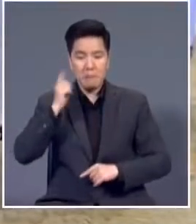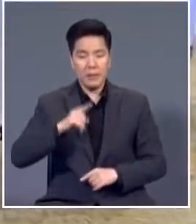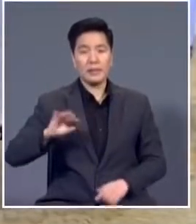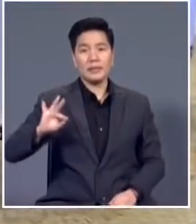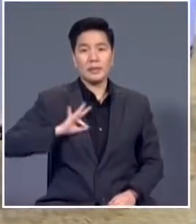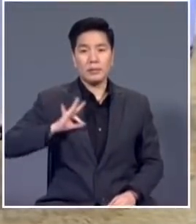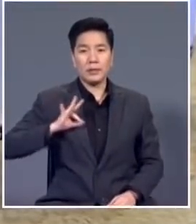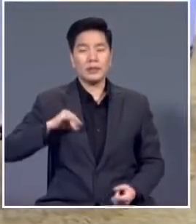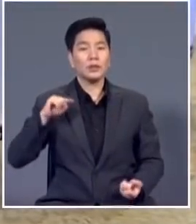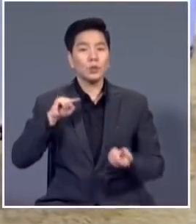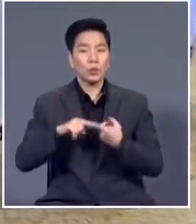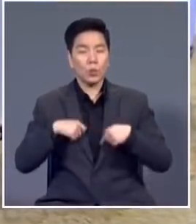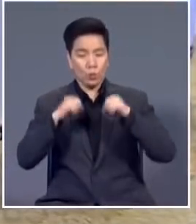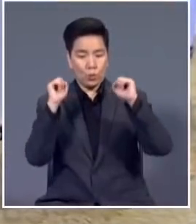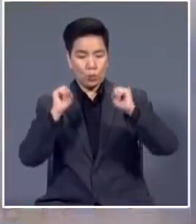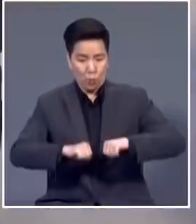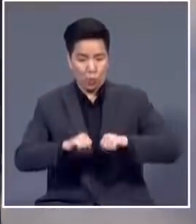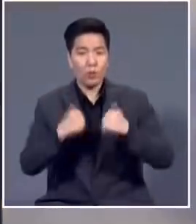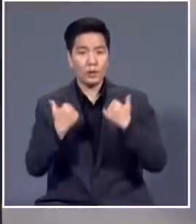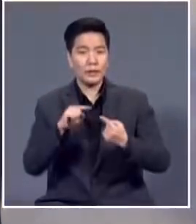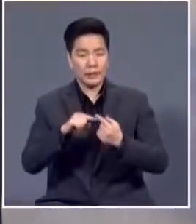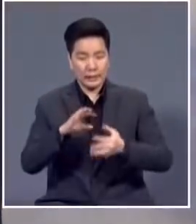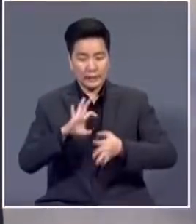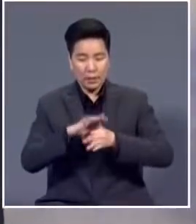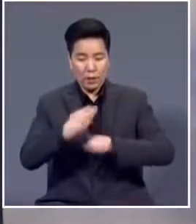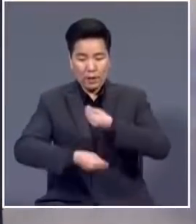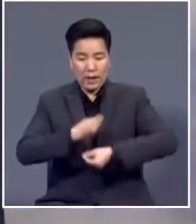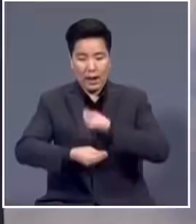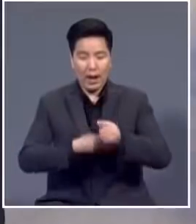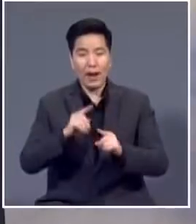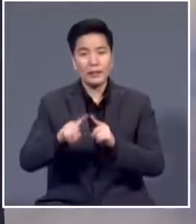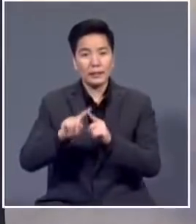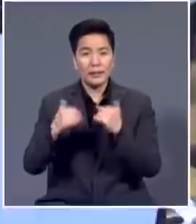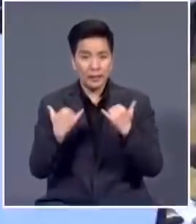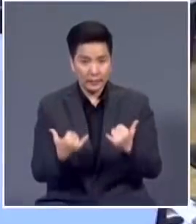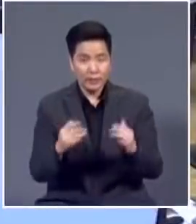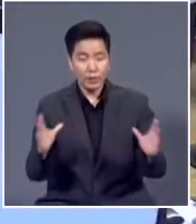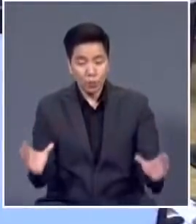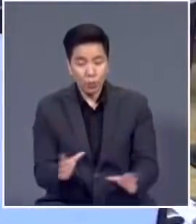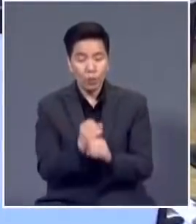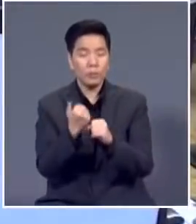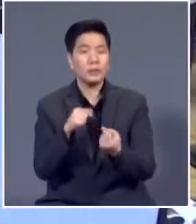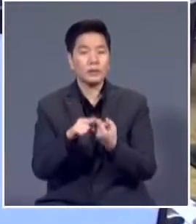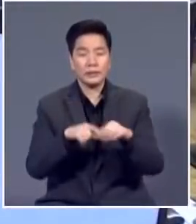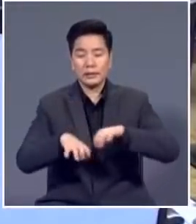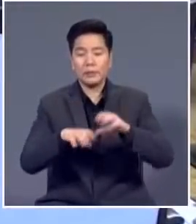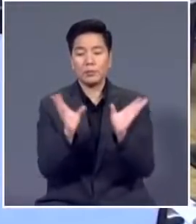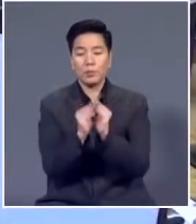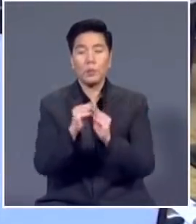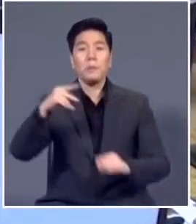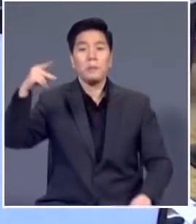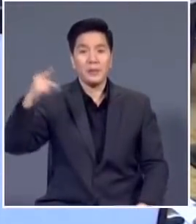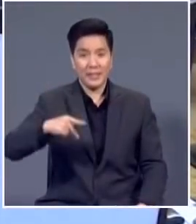าชิกของความตกลงพันธมิตรทางการค้าระดับภูมิภาคหรืออาเซียนนะครับอีกด้วยจึงได้มีการจัดการประชุมสมัยพิเศ